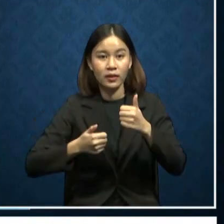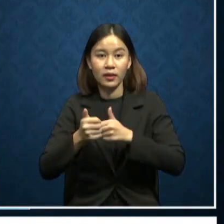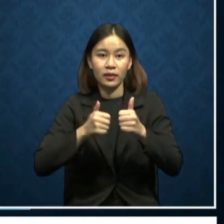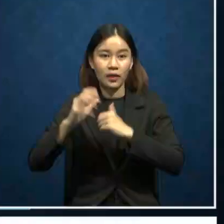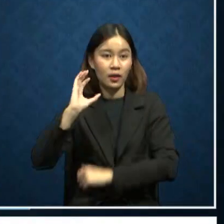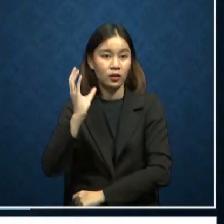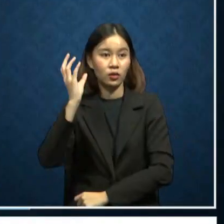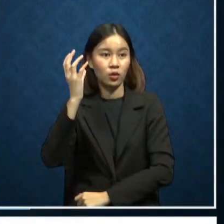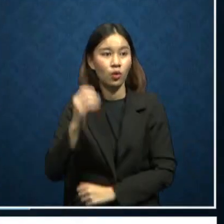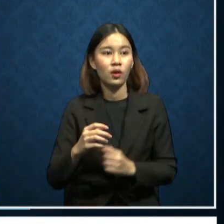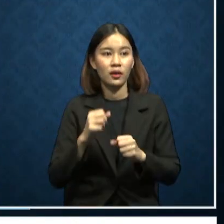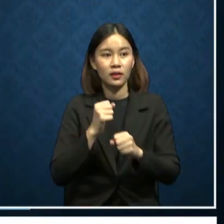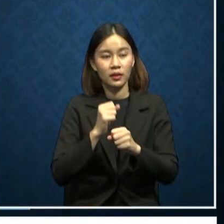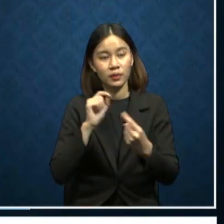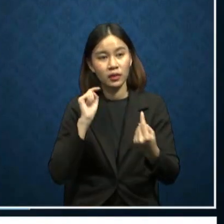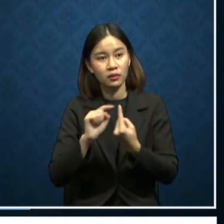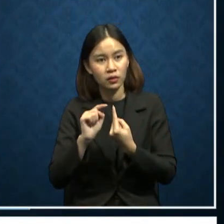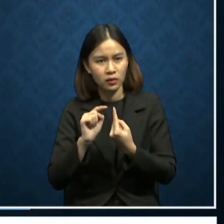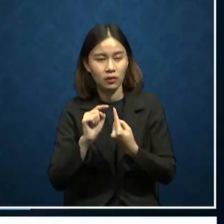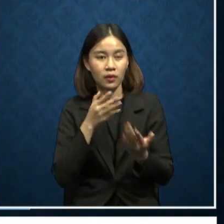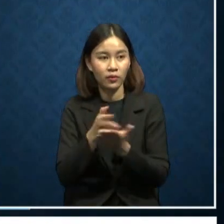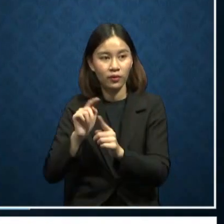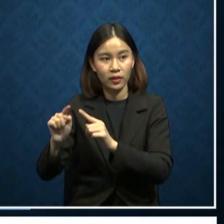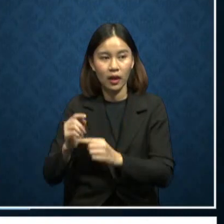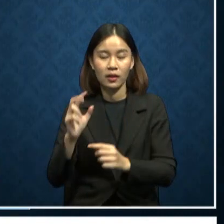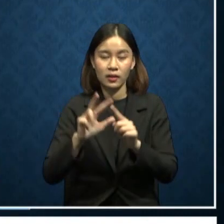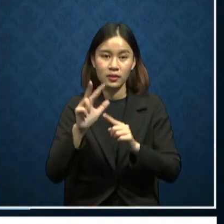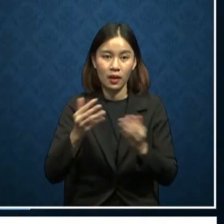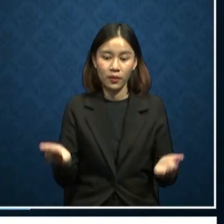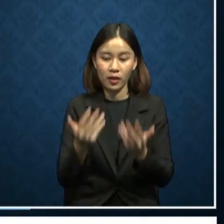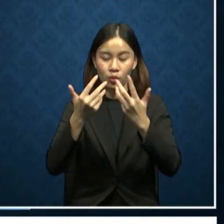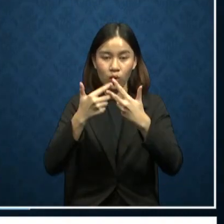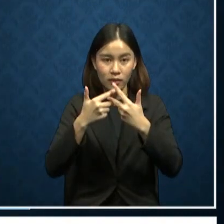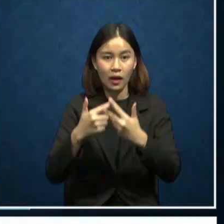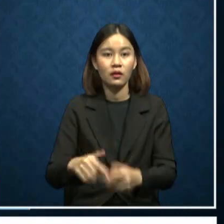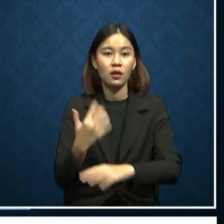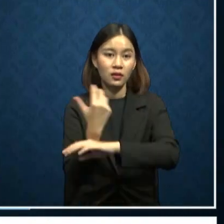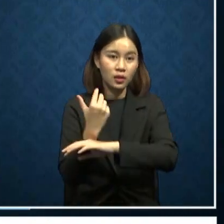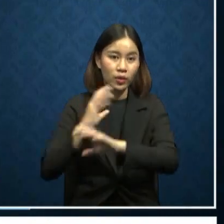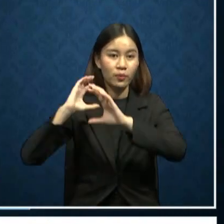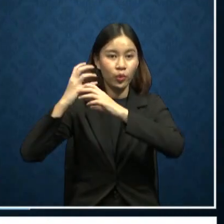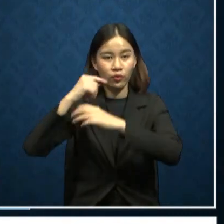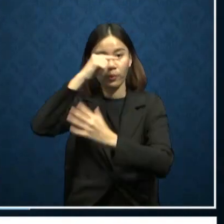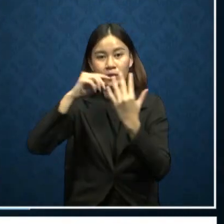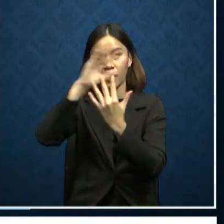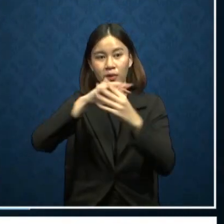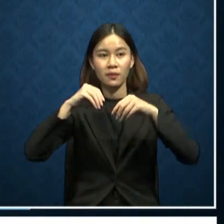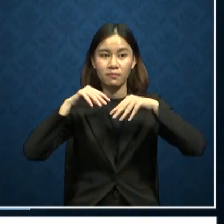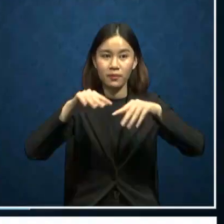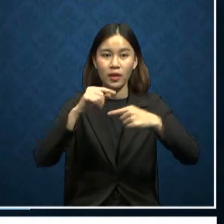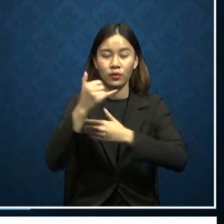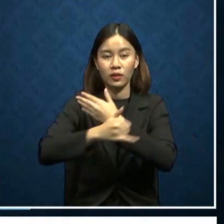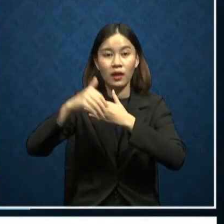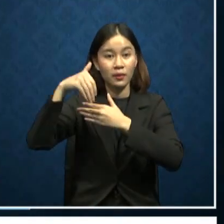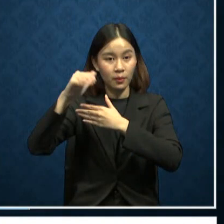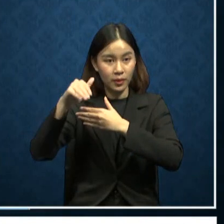การจัดงานที่เกี่ยข้องกับมวยไทยในมิจต่างๆ 3ผลักดันอุตสาหกรรมสื่อและบันเทิงในประเทศไทยให้จัดจำหน่ายในตลาด